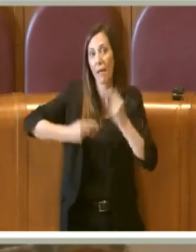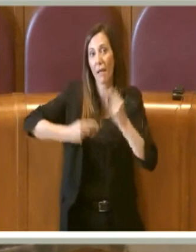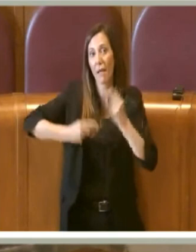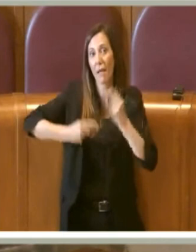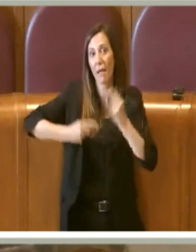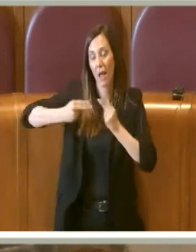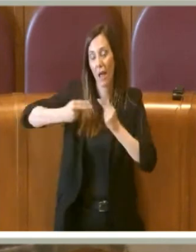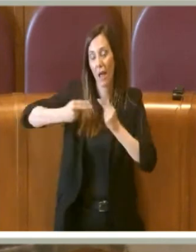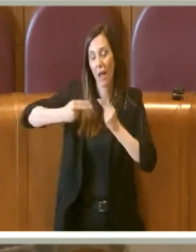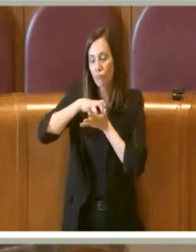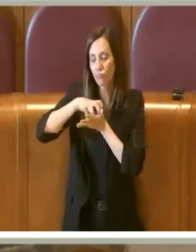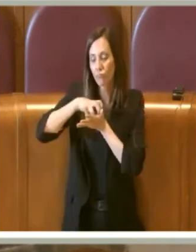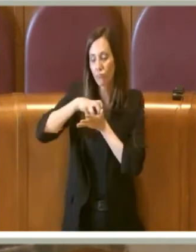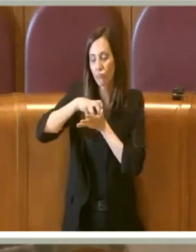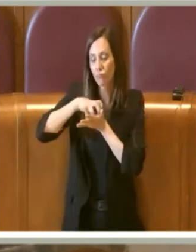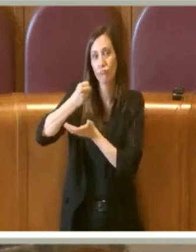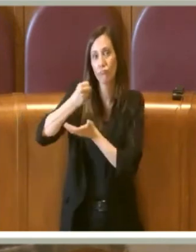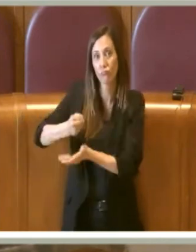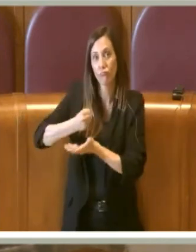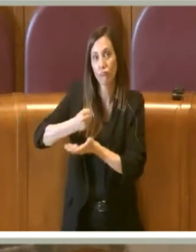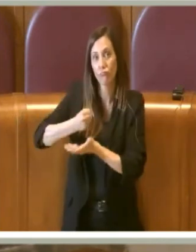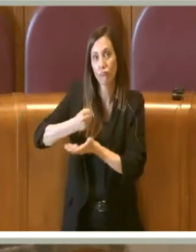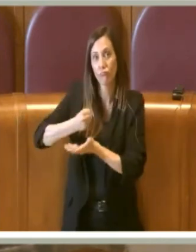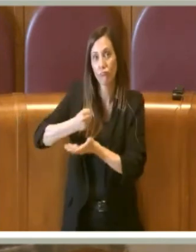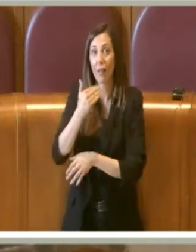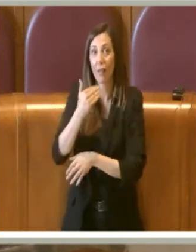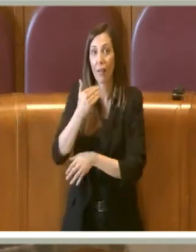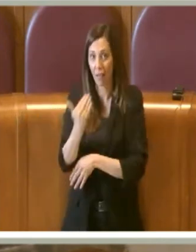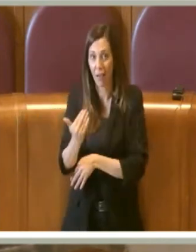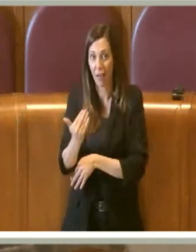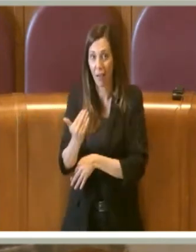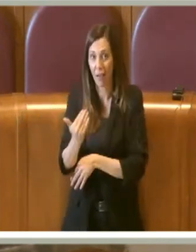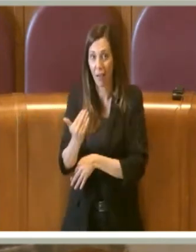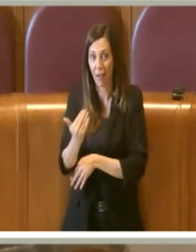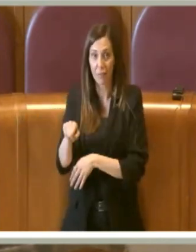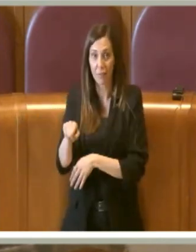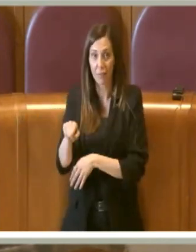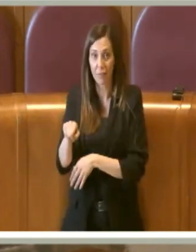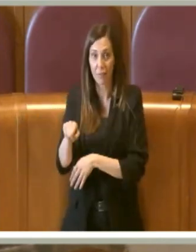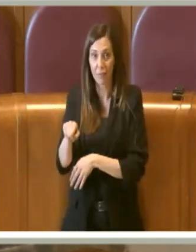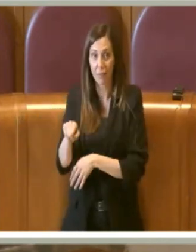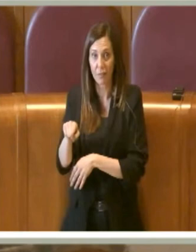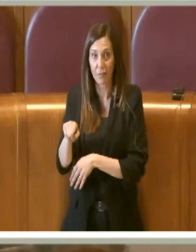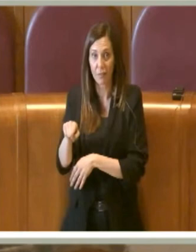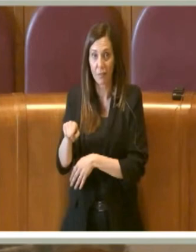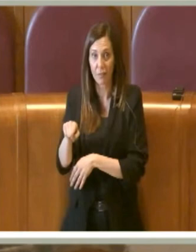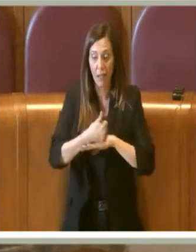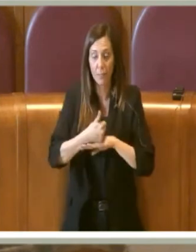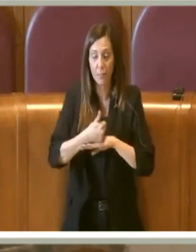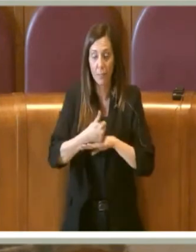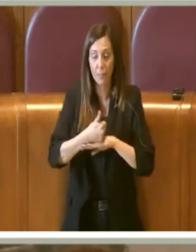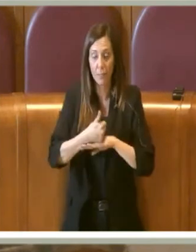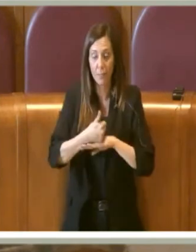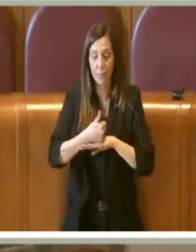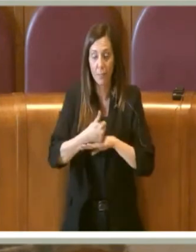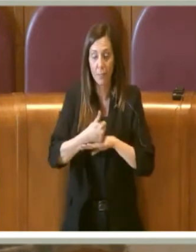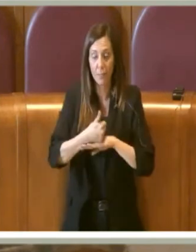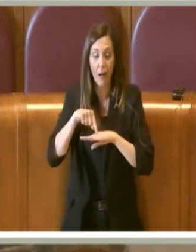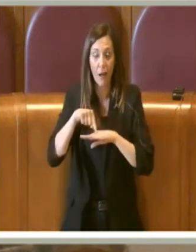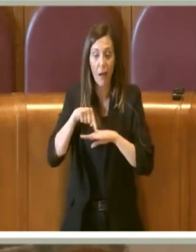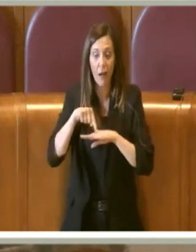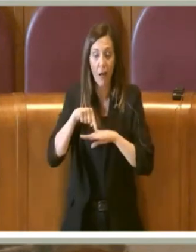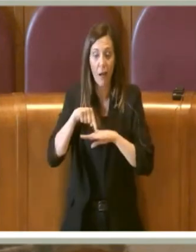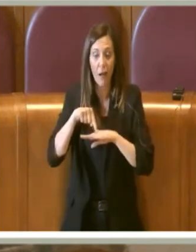grazie ai quali poi si sono acquistati roma capitale ha acquistato questi mezzi